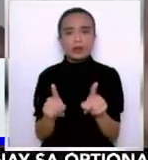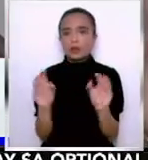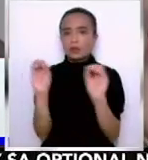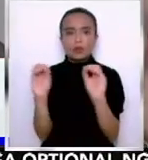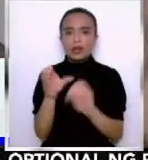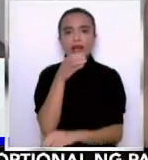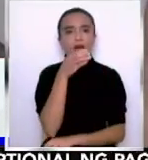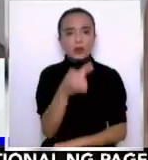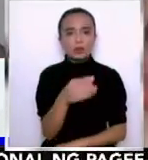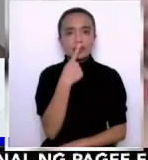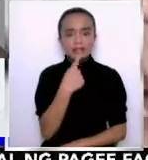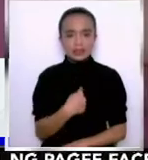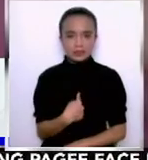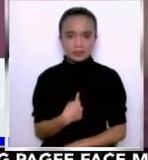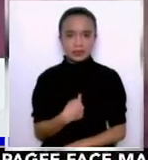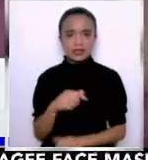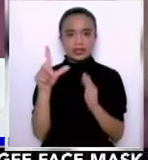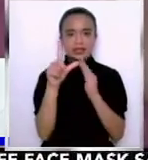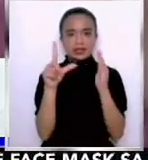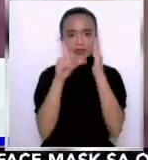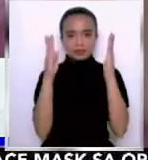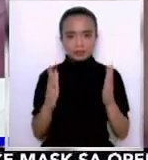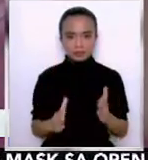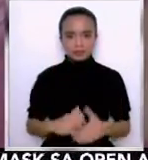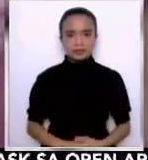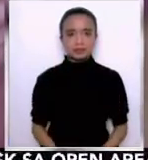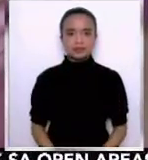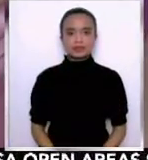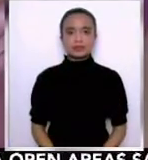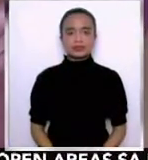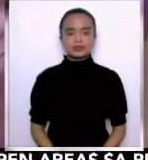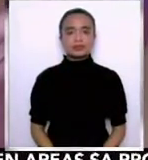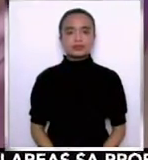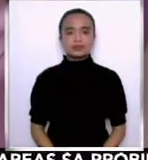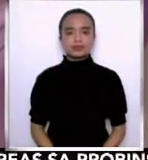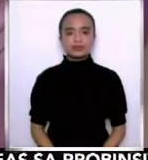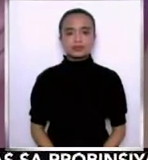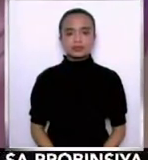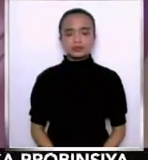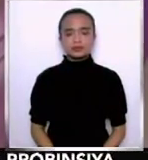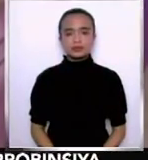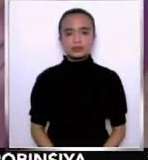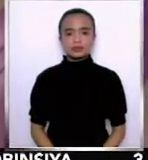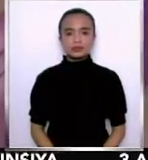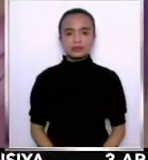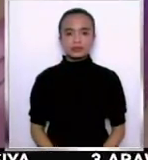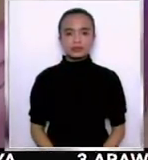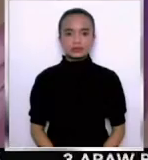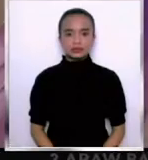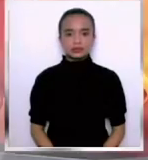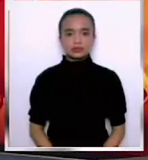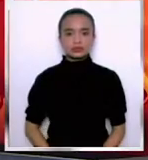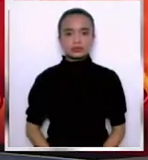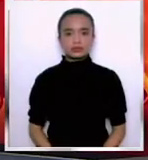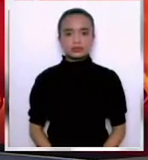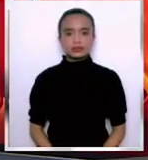sagot ng kanyang abogado. Aubrey Carampel, updated Showbiz Happenings.